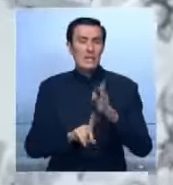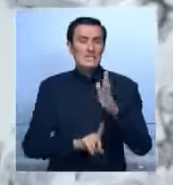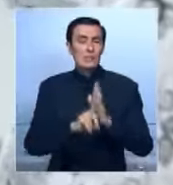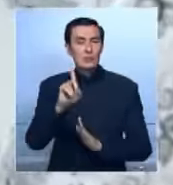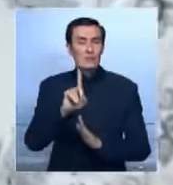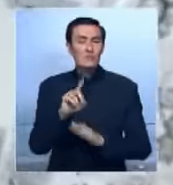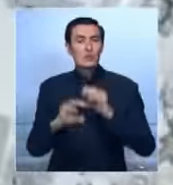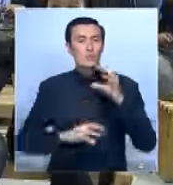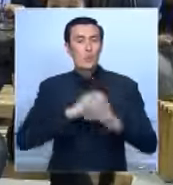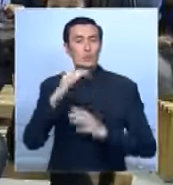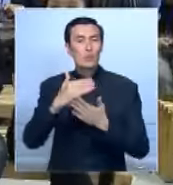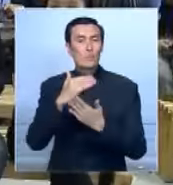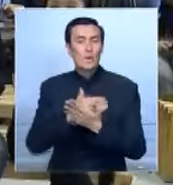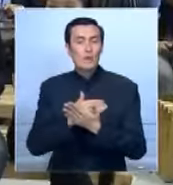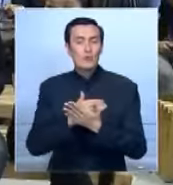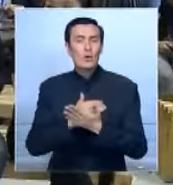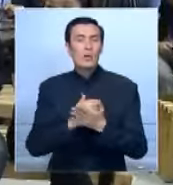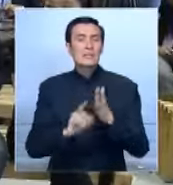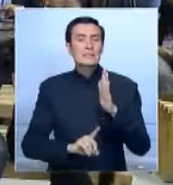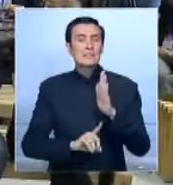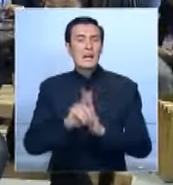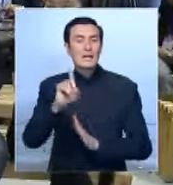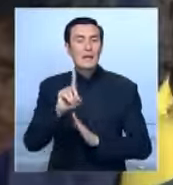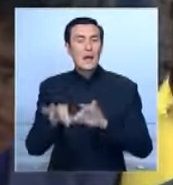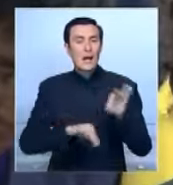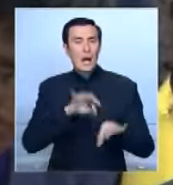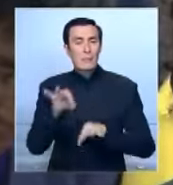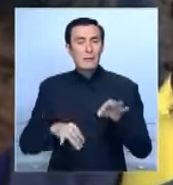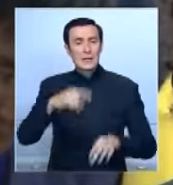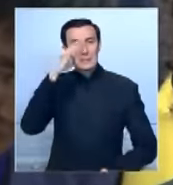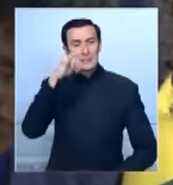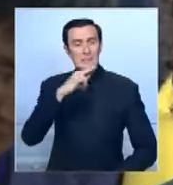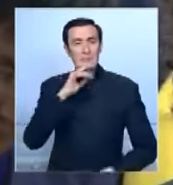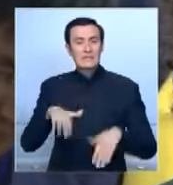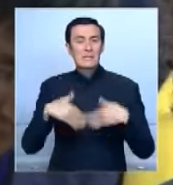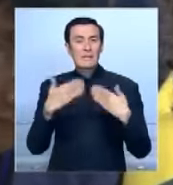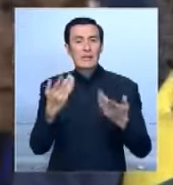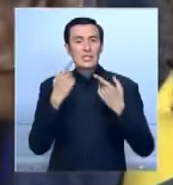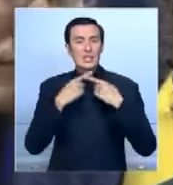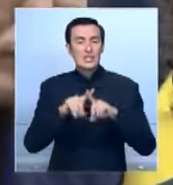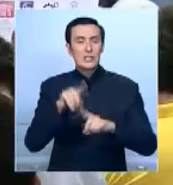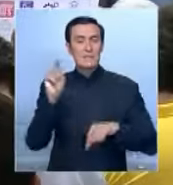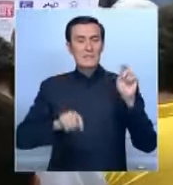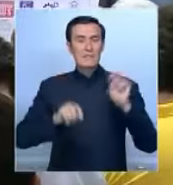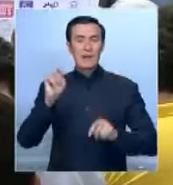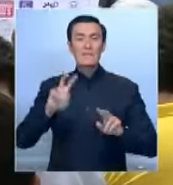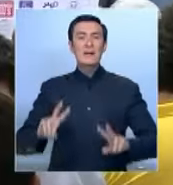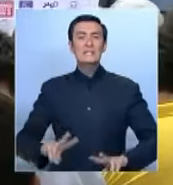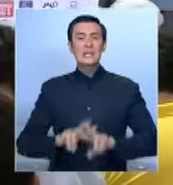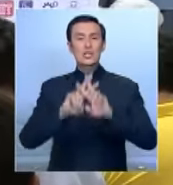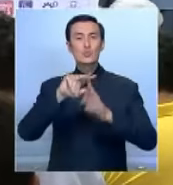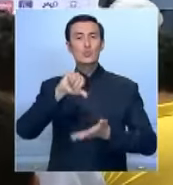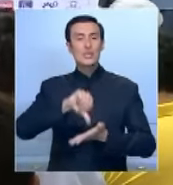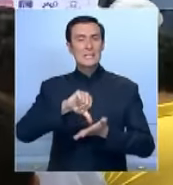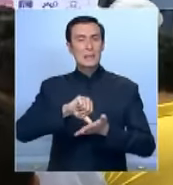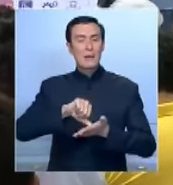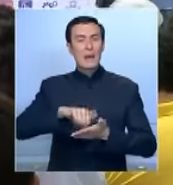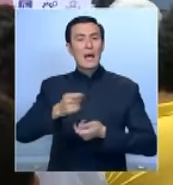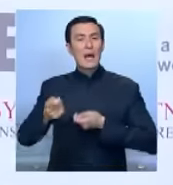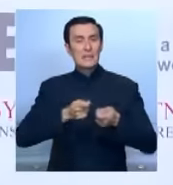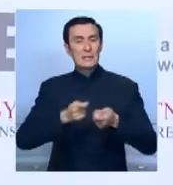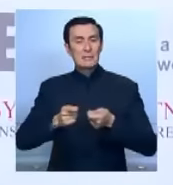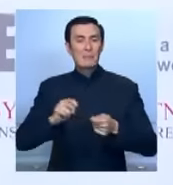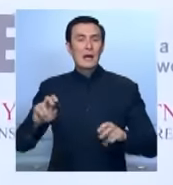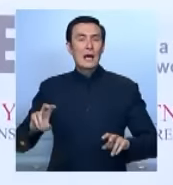запустив международную программу «Стартап Казахстан». Сегодня ее презентовали на технологическом фестивале в Астане с участием акима столицы